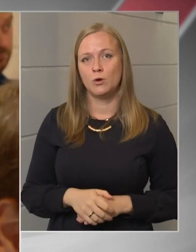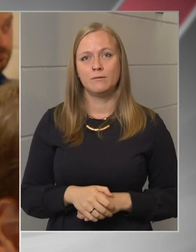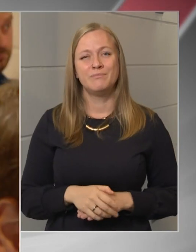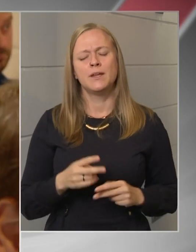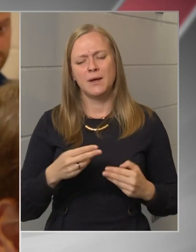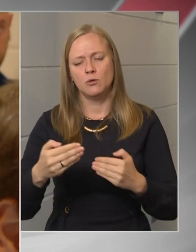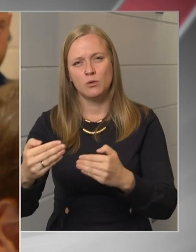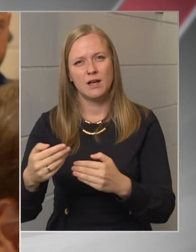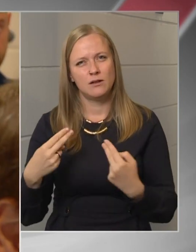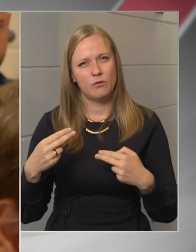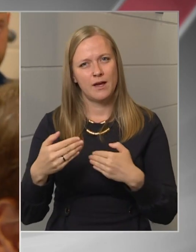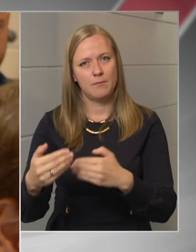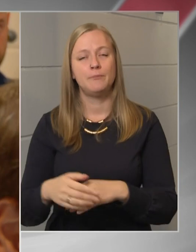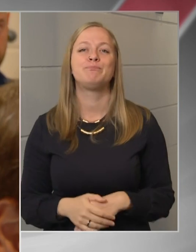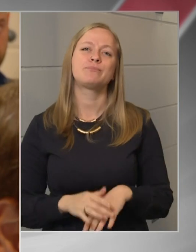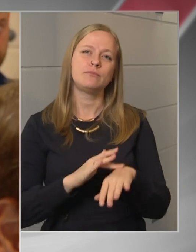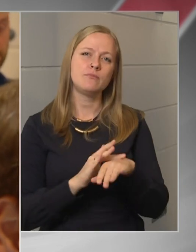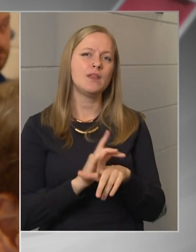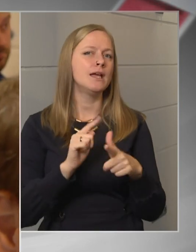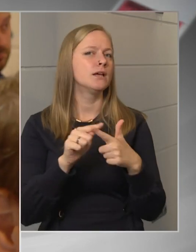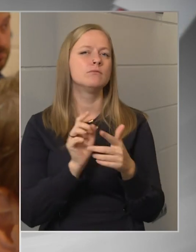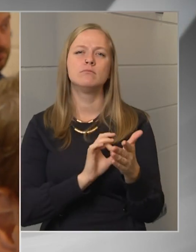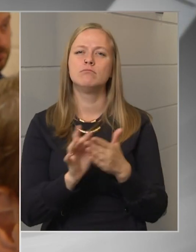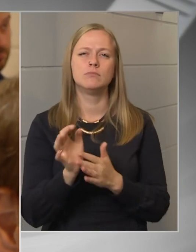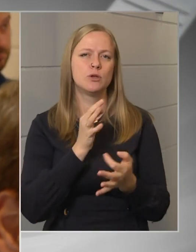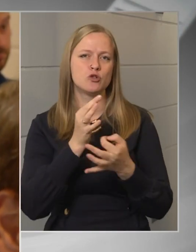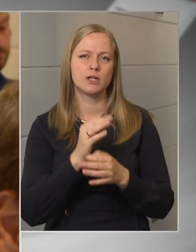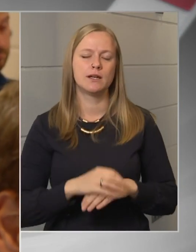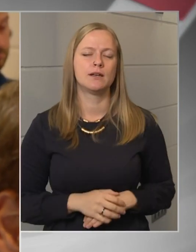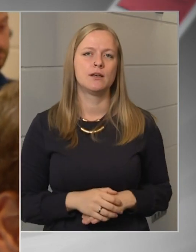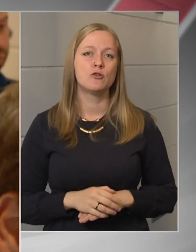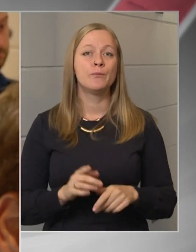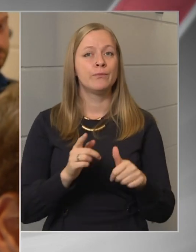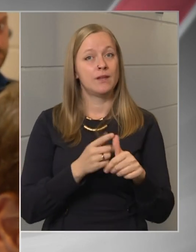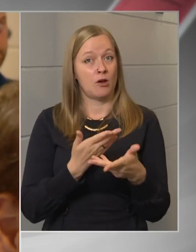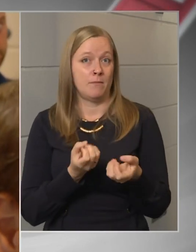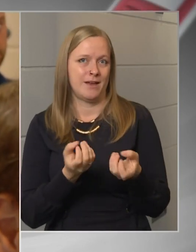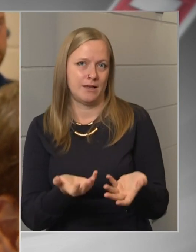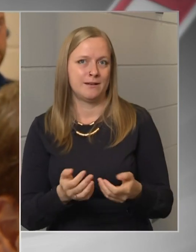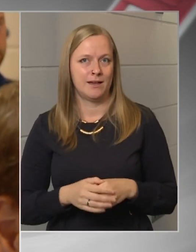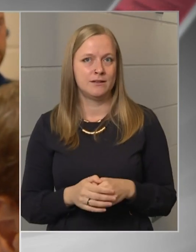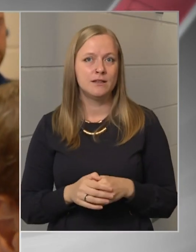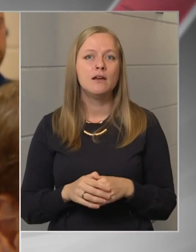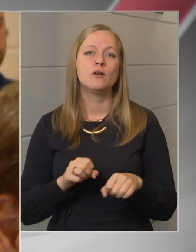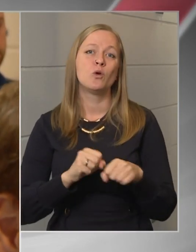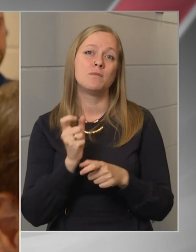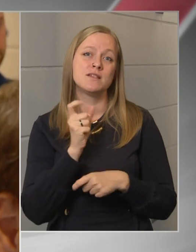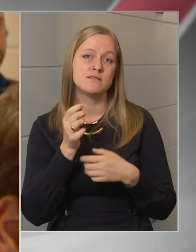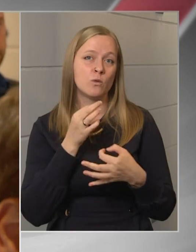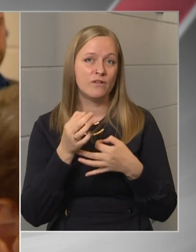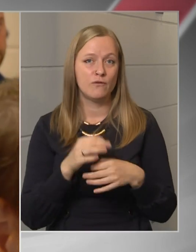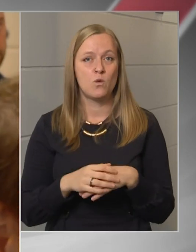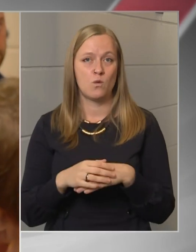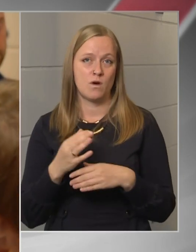Mennünk, kérdésen tovább. Bocsánat, két nagyon rövid kérdésem lenne. Az egyik, ha megengedi kormány szóvívőasszony, az